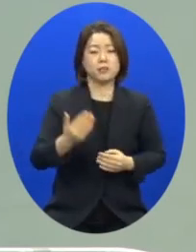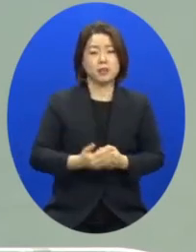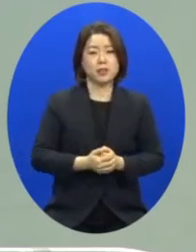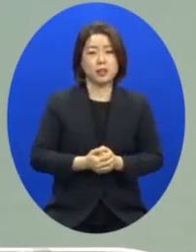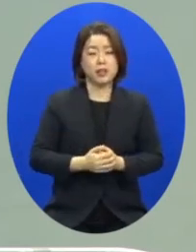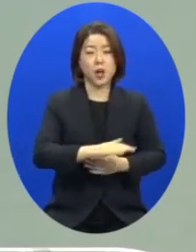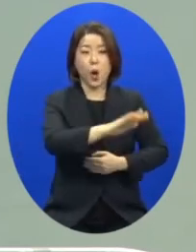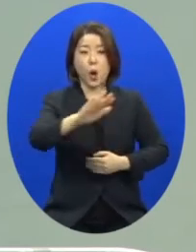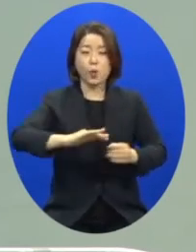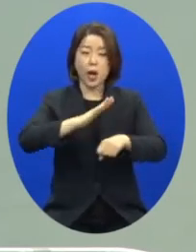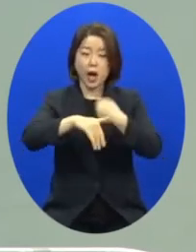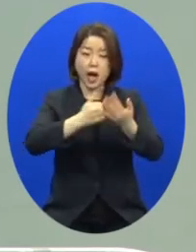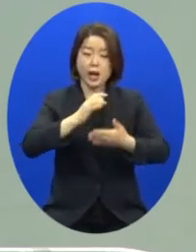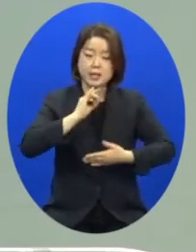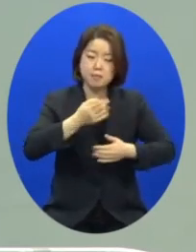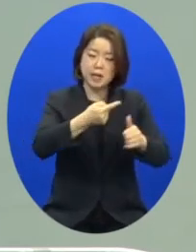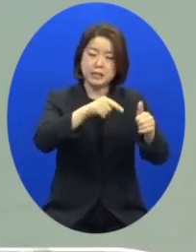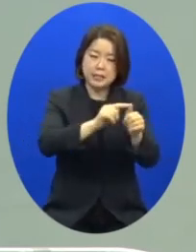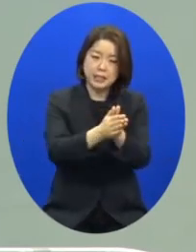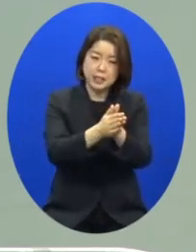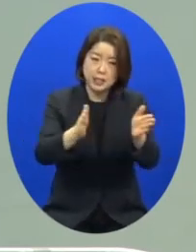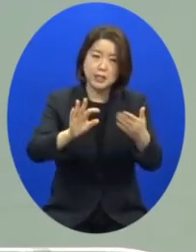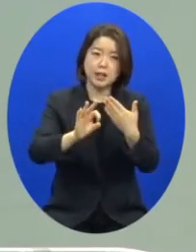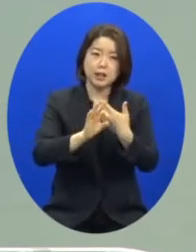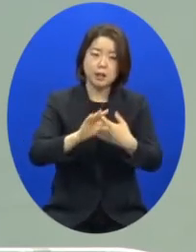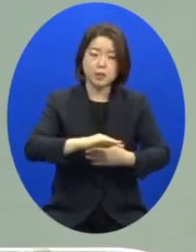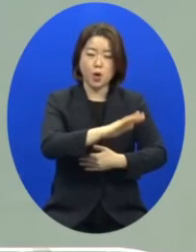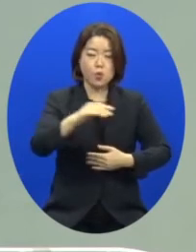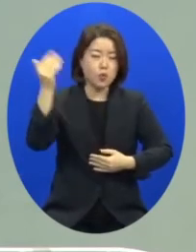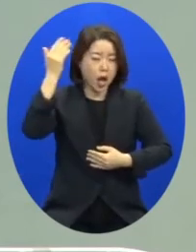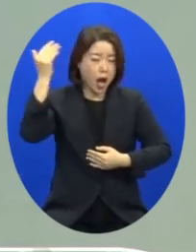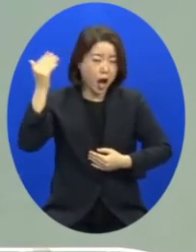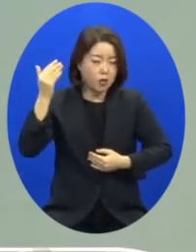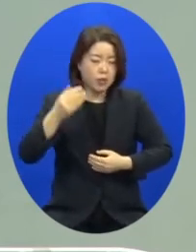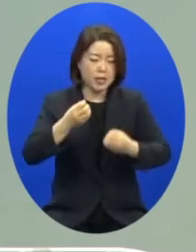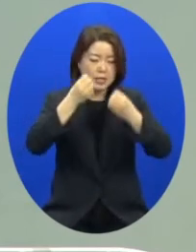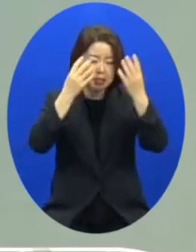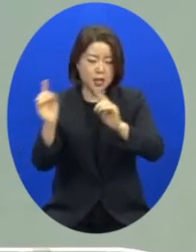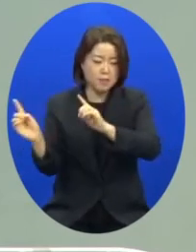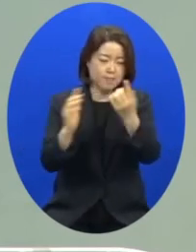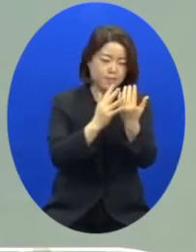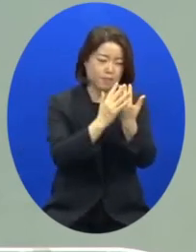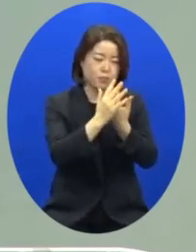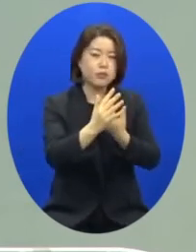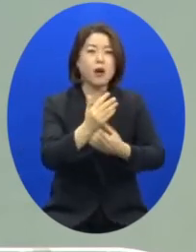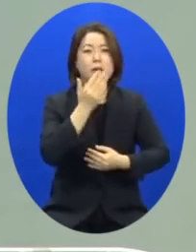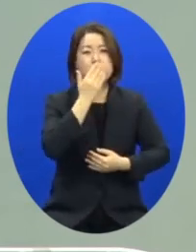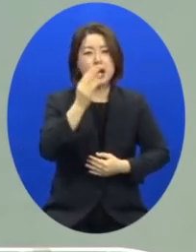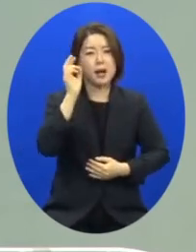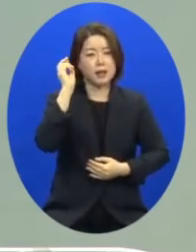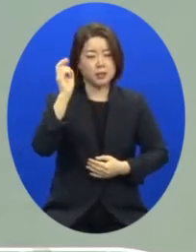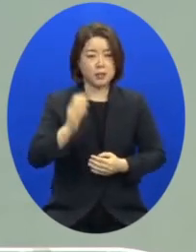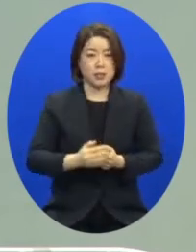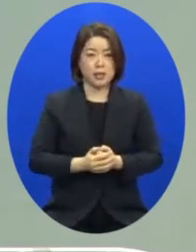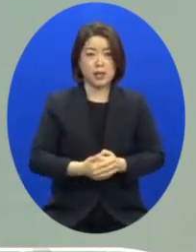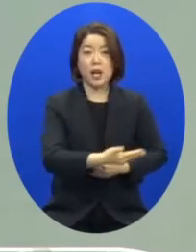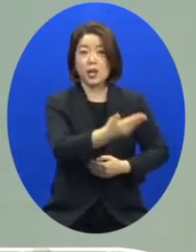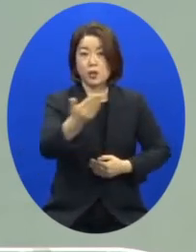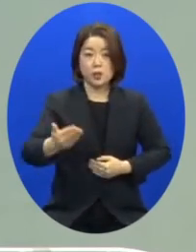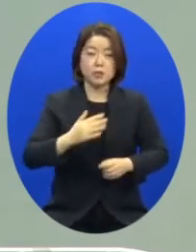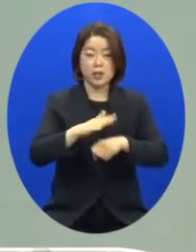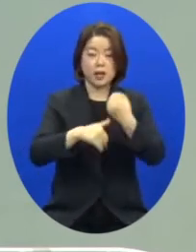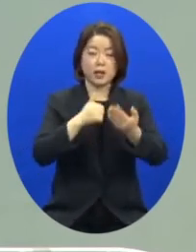우리가 하나님 만을 의지하기 시작하면 우리나라의 3 부흥이 일어납니다 여러분이 하나님을